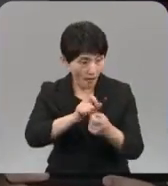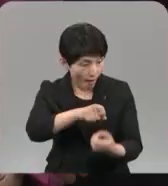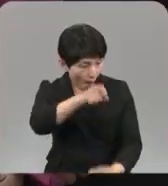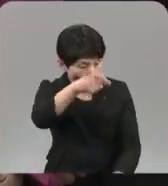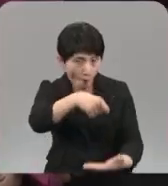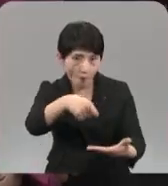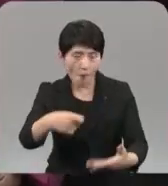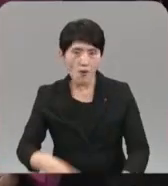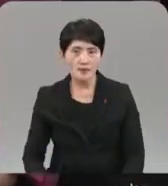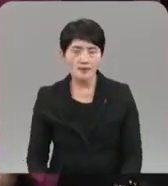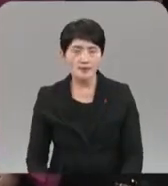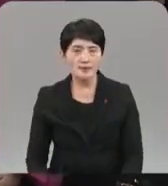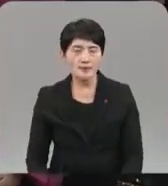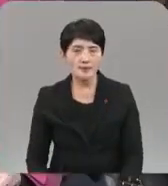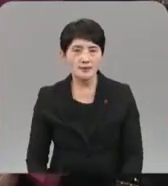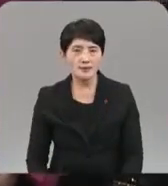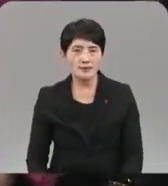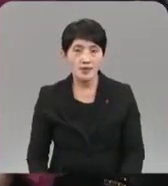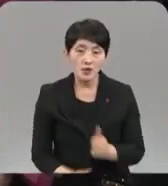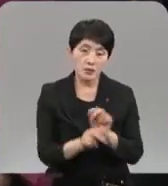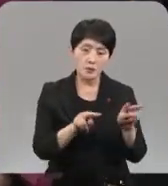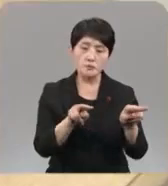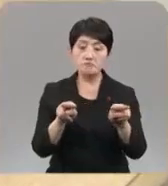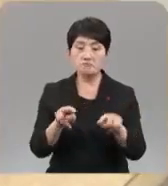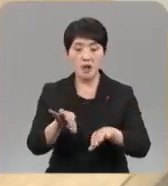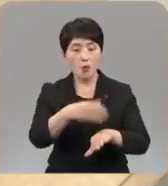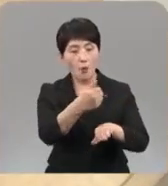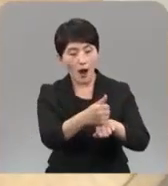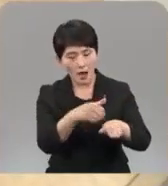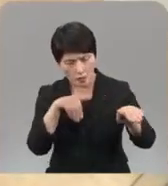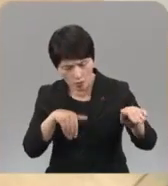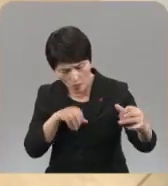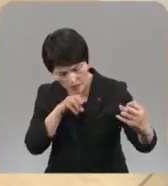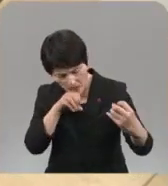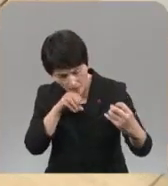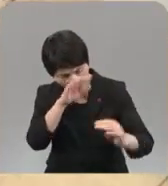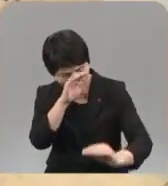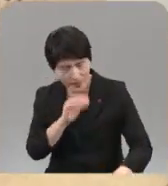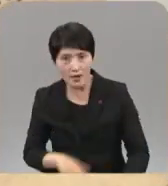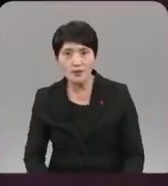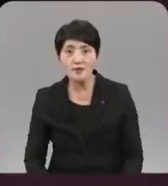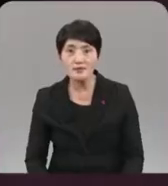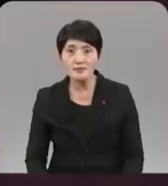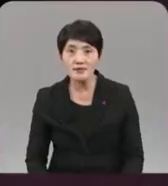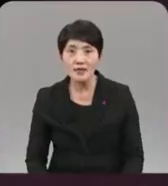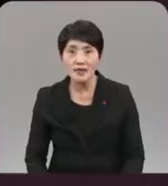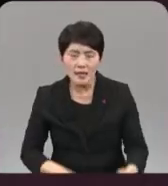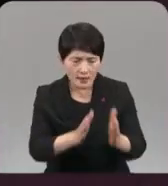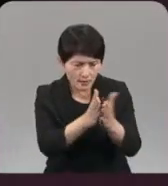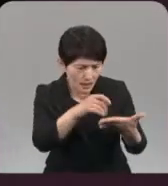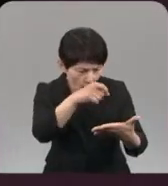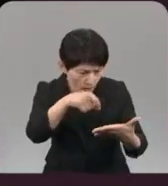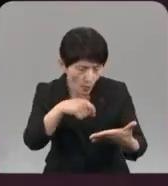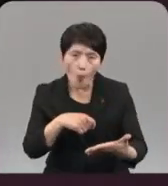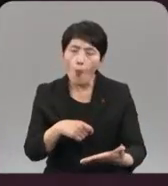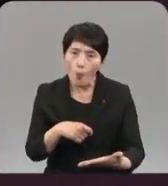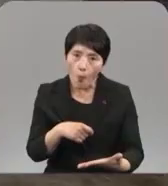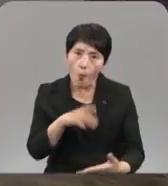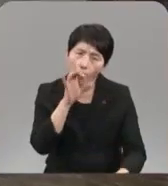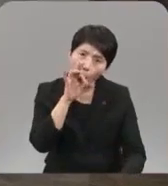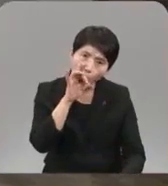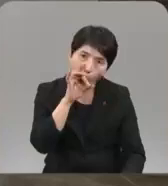500 năm từ thời vua thê cho Thái Tổ cho tới vua ch trông Triết tông của vương triều chô Sơn thế kỷ 14 đến thế kỷ